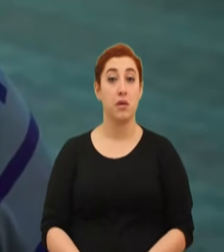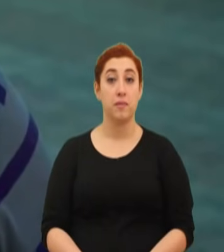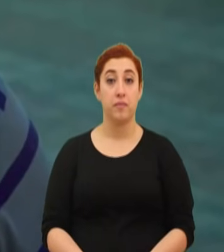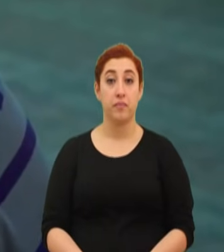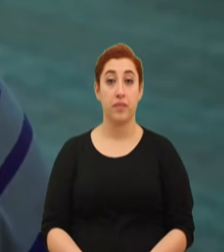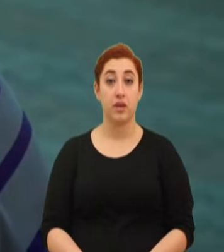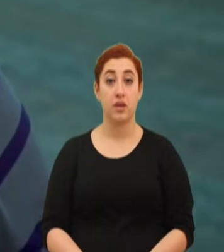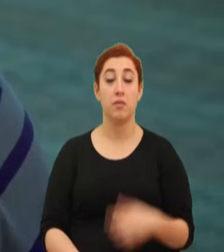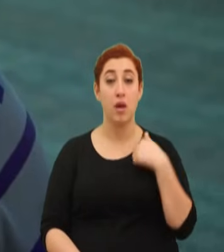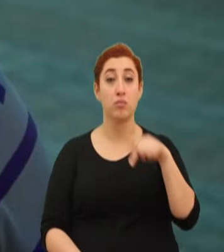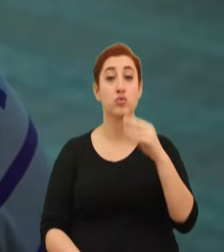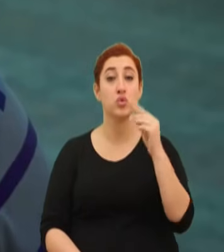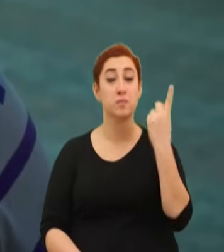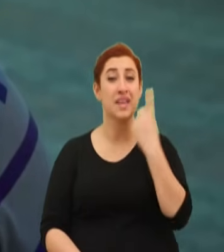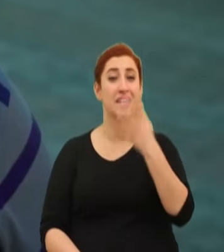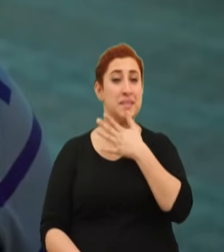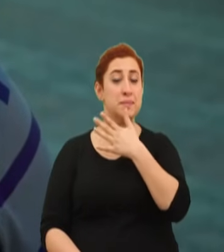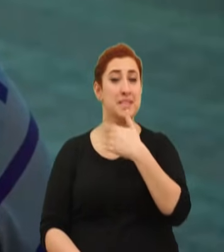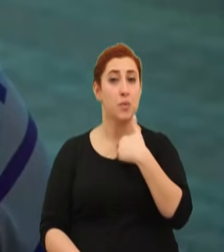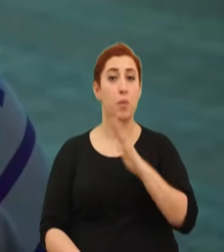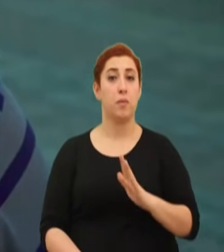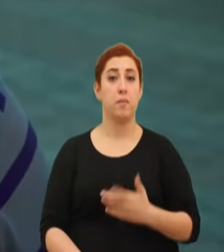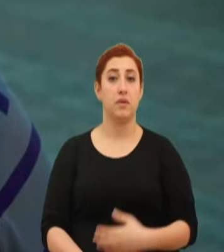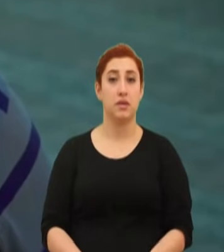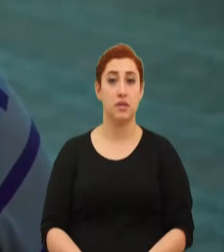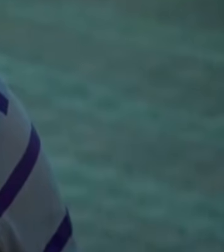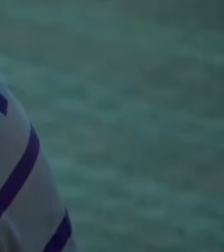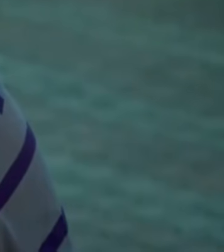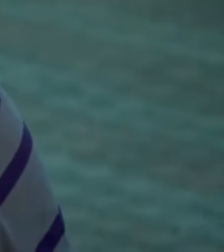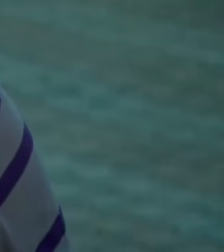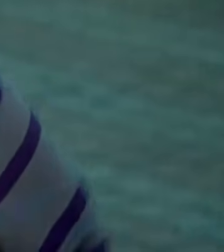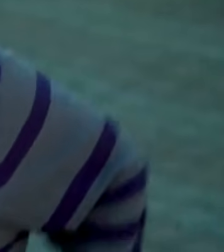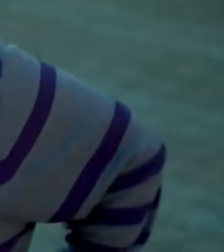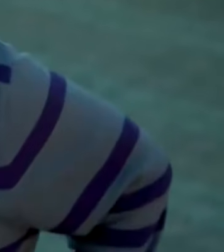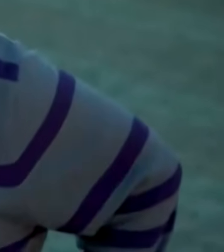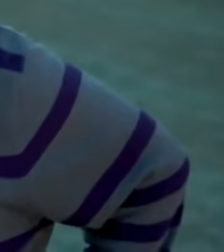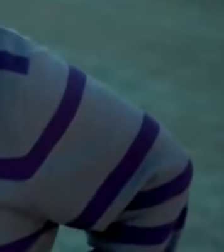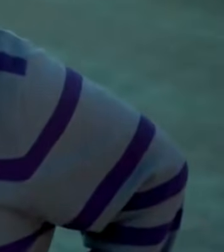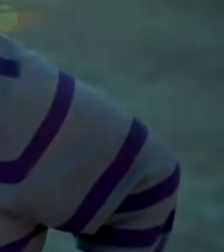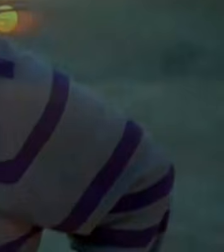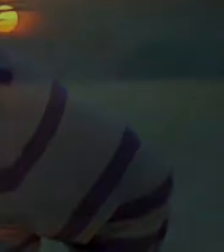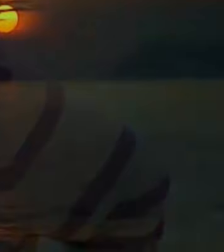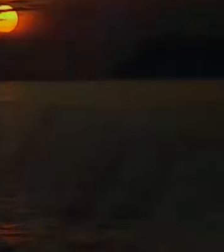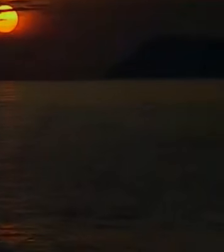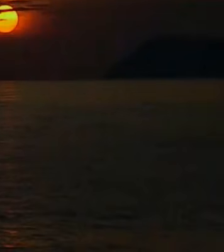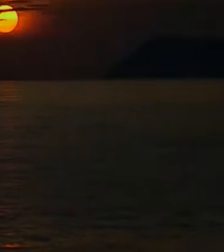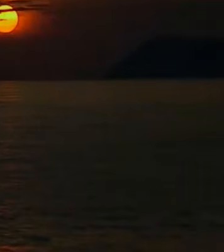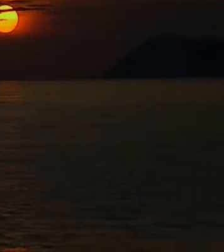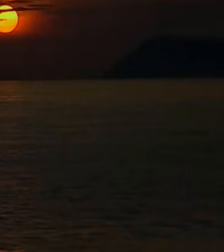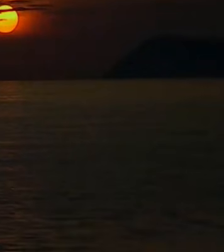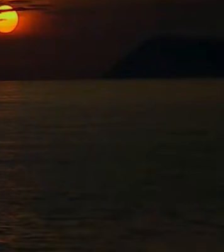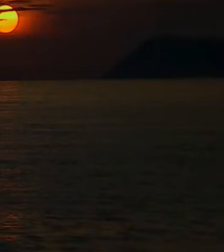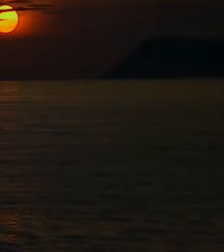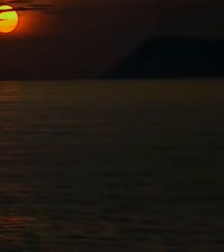Allah. Ben bu çocuğu bir yerden tanıyorum ya. Manzarada turuncudan koyu kırmızıya